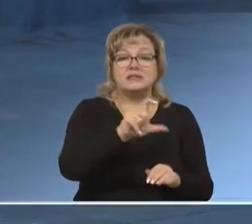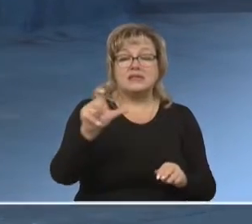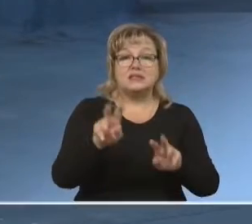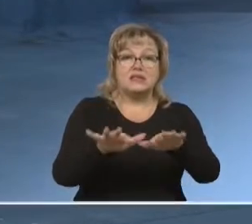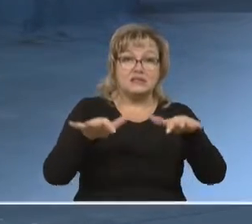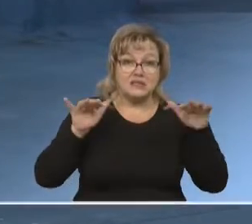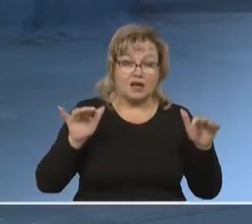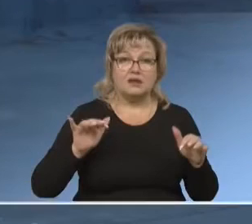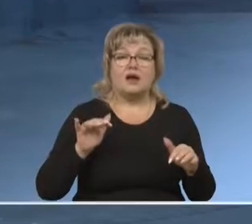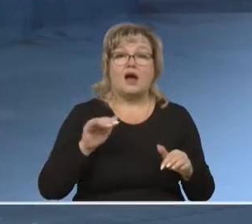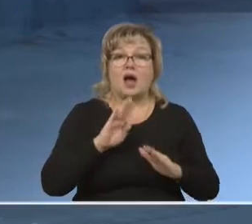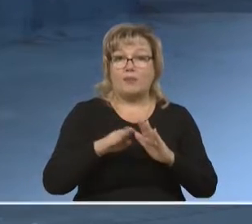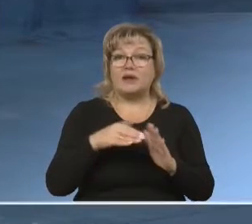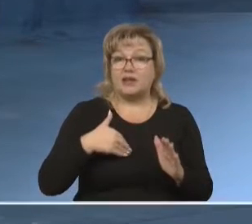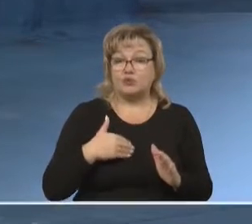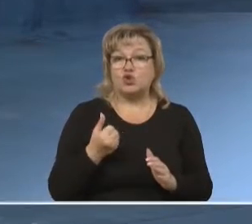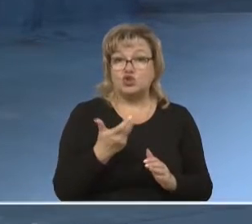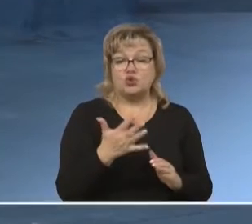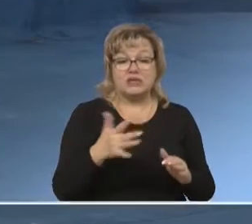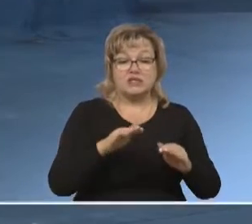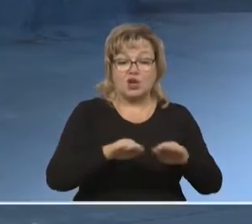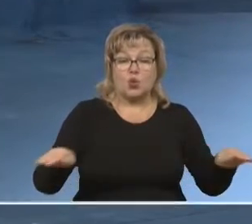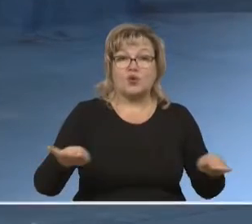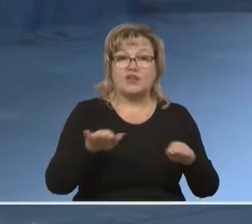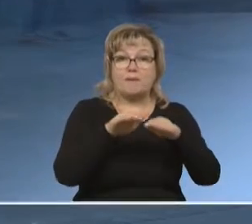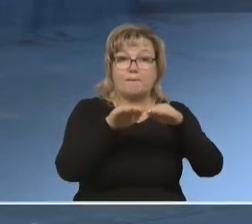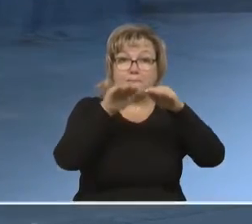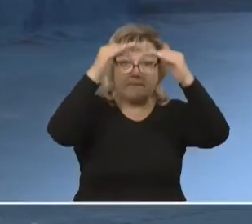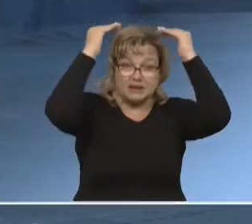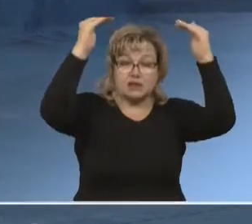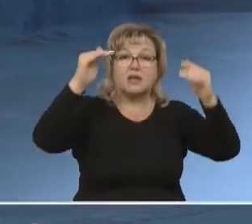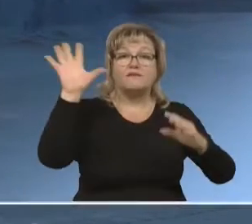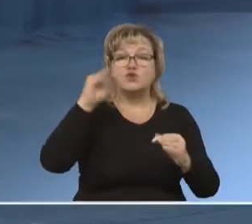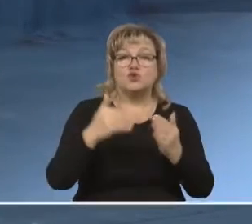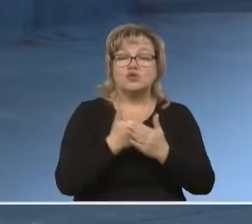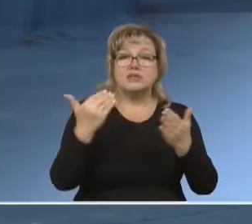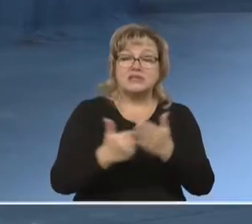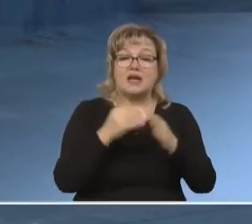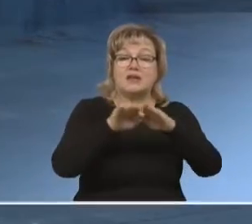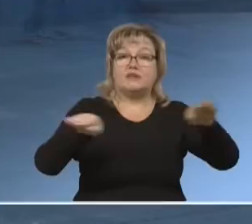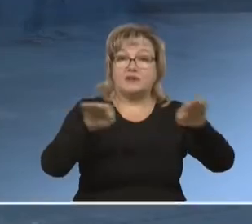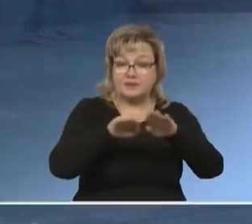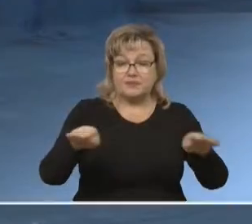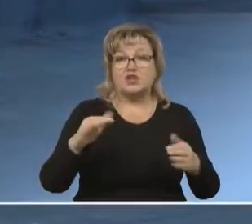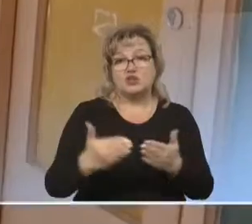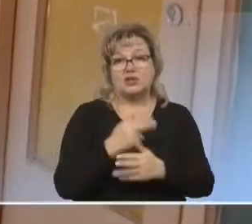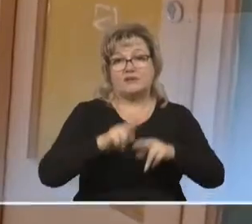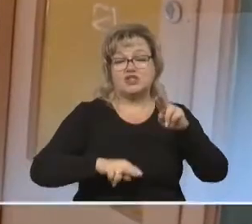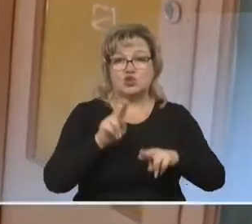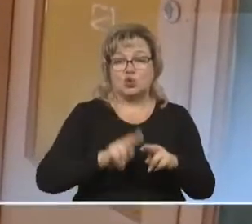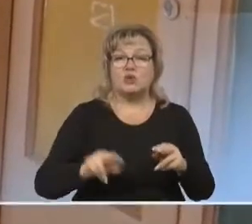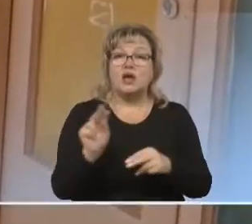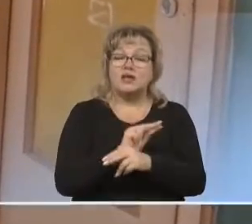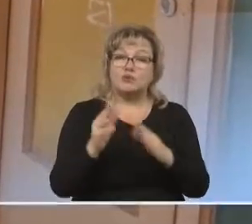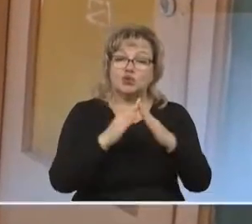зал. А подо мной еще несколько уровней потолка. Все это придется перекладывать и заново строить. Ремонту